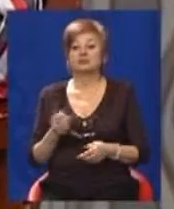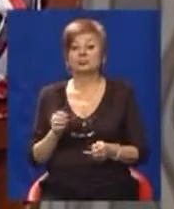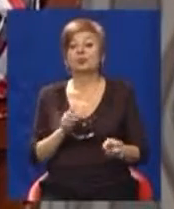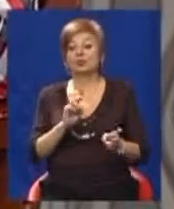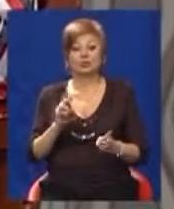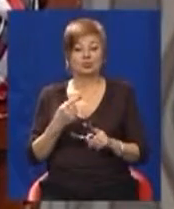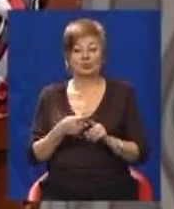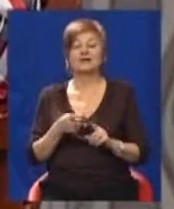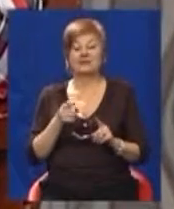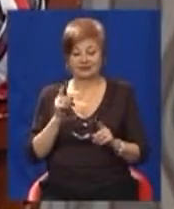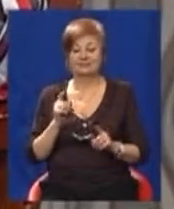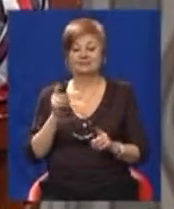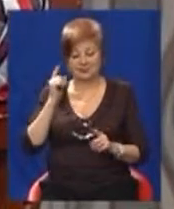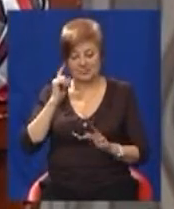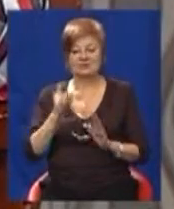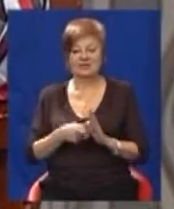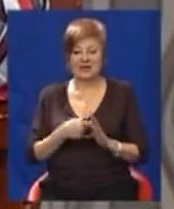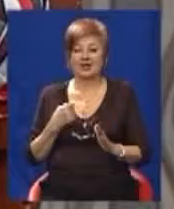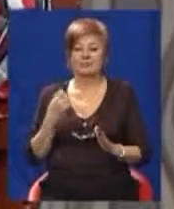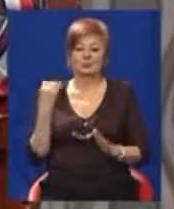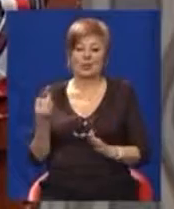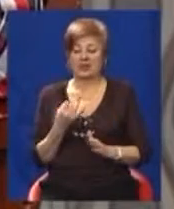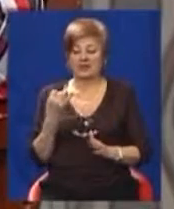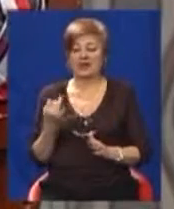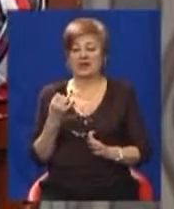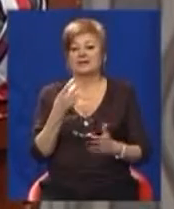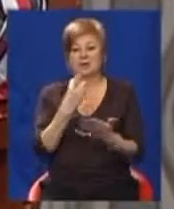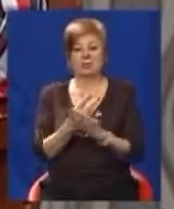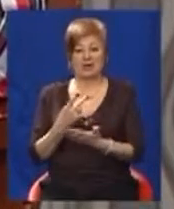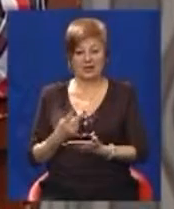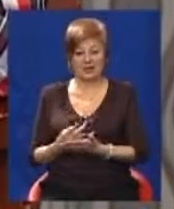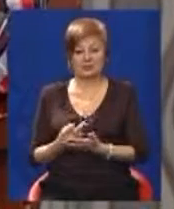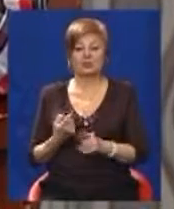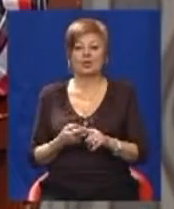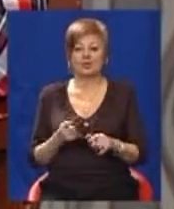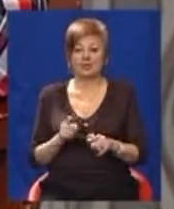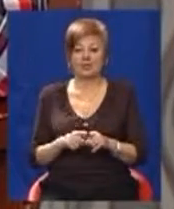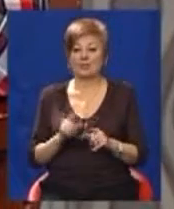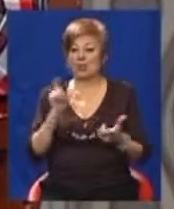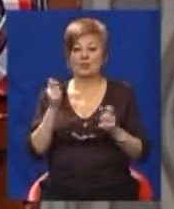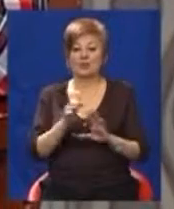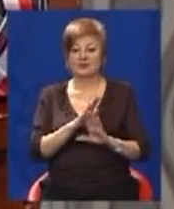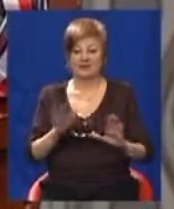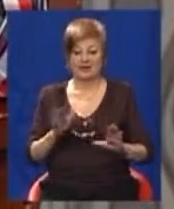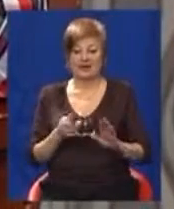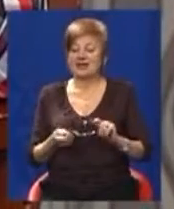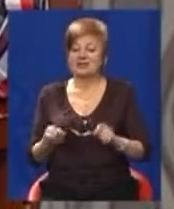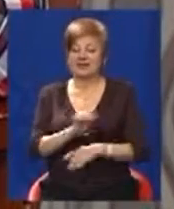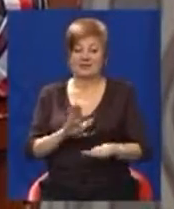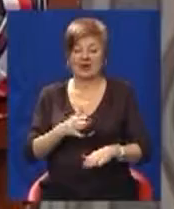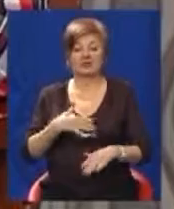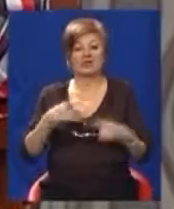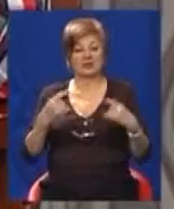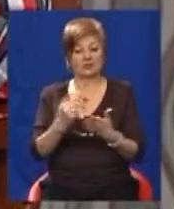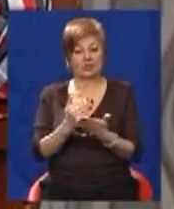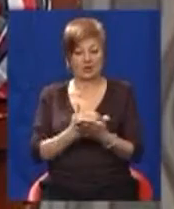ж в цьому не сумнівався, що ми так багато всього цікавого і показуємо. Тож, малеча, не зволікайте, вмикайте наш телеканал